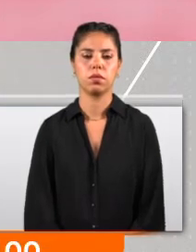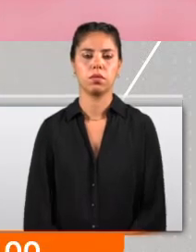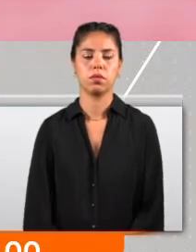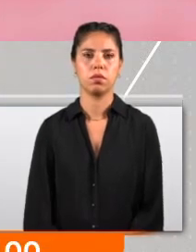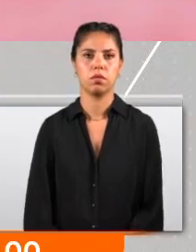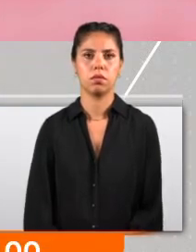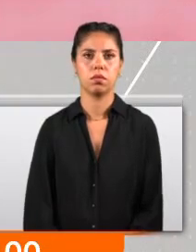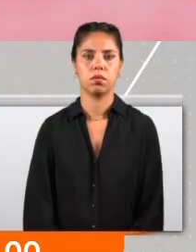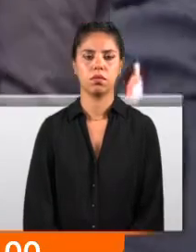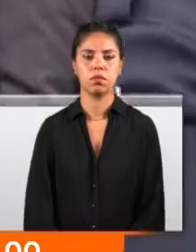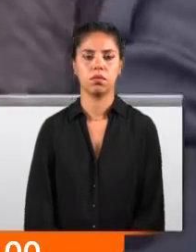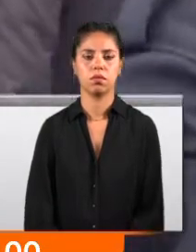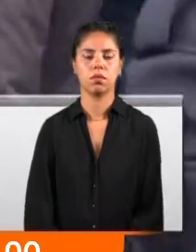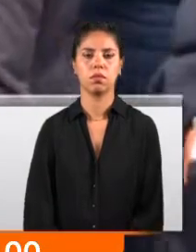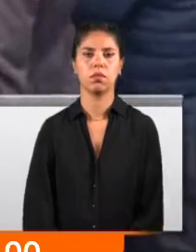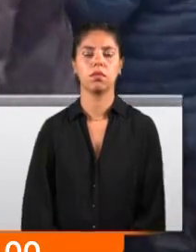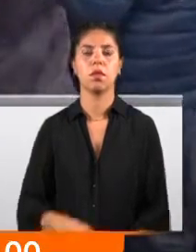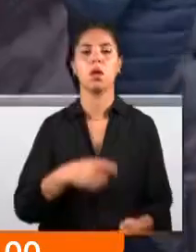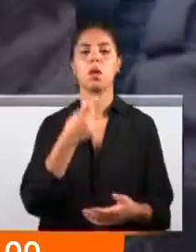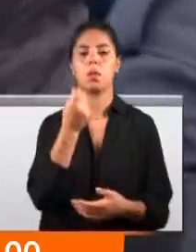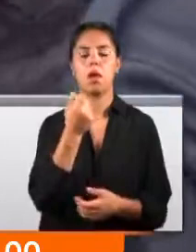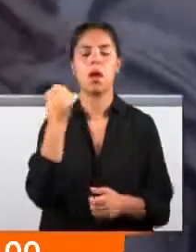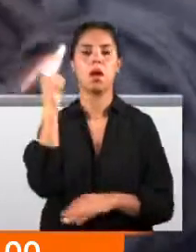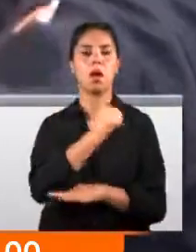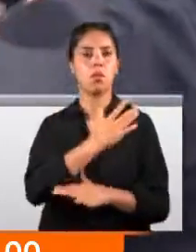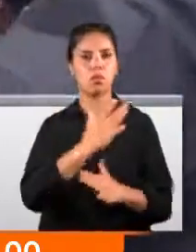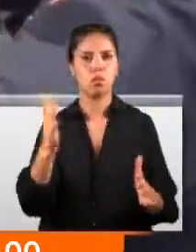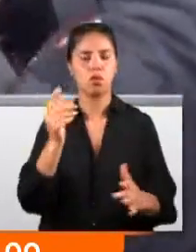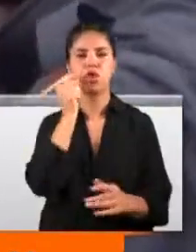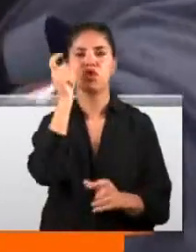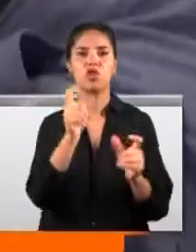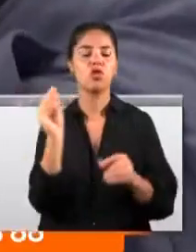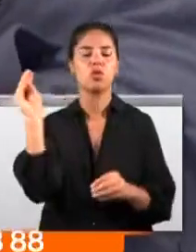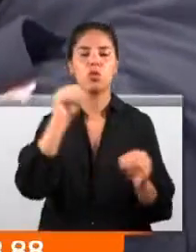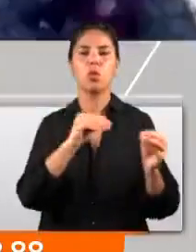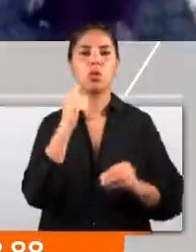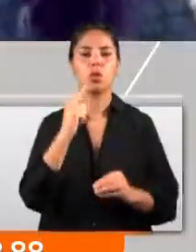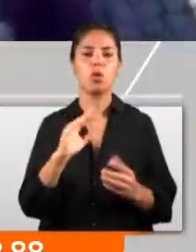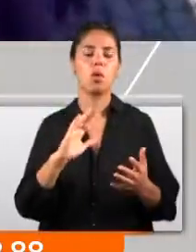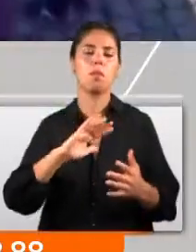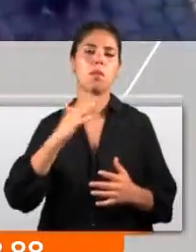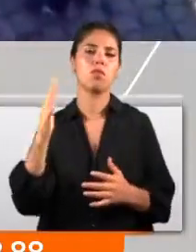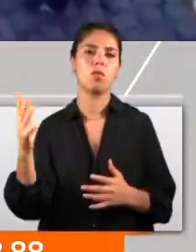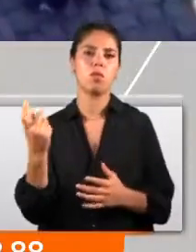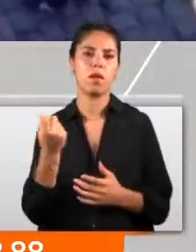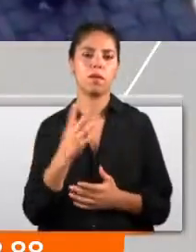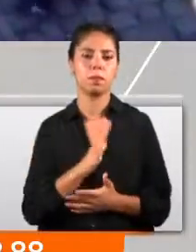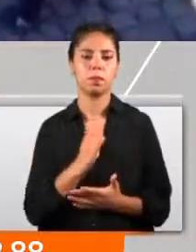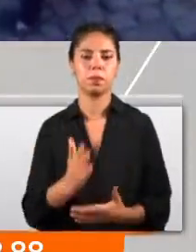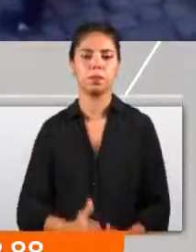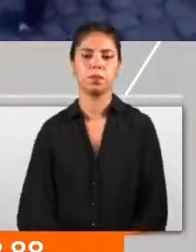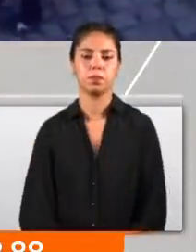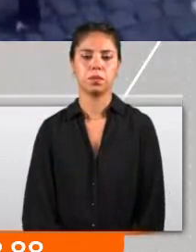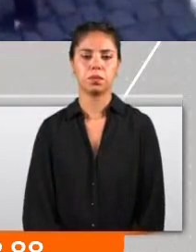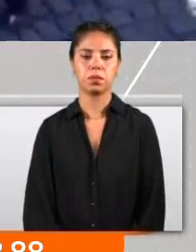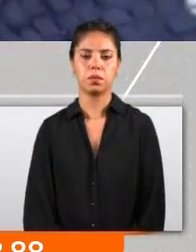TL net alıyorsun. Ücret kamyonetin büyüklüğüne, yani kişi kapasitesine göre değişiyor. Arabam büyük abi, yani normal panelvana